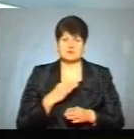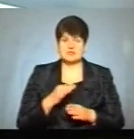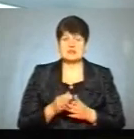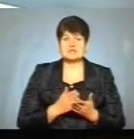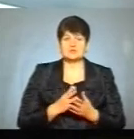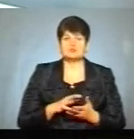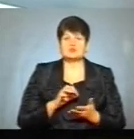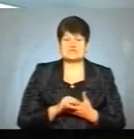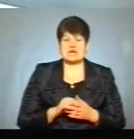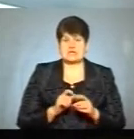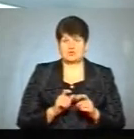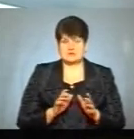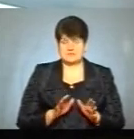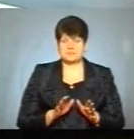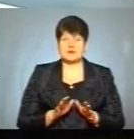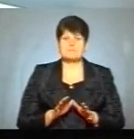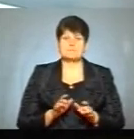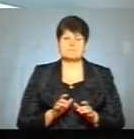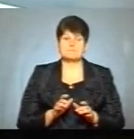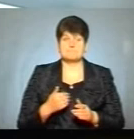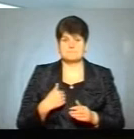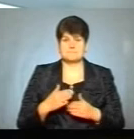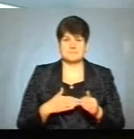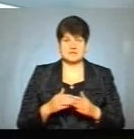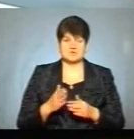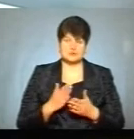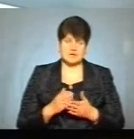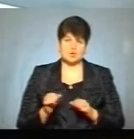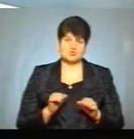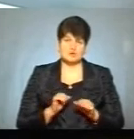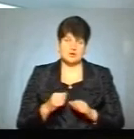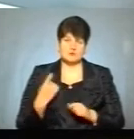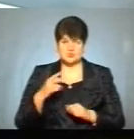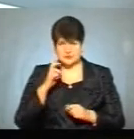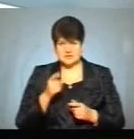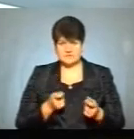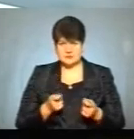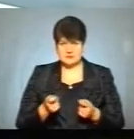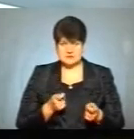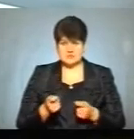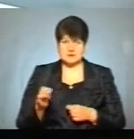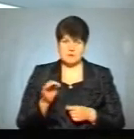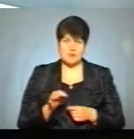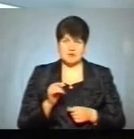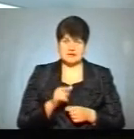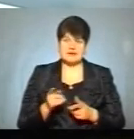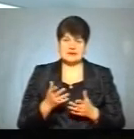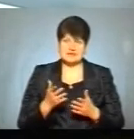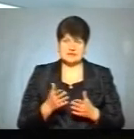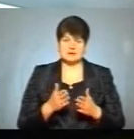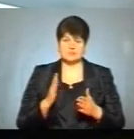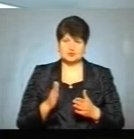зайнятості. Ми практично вже є розпорядження обласної державної адміністрації про те, які будуть